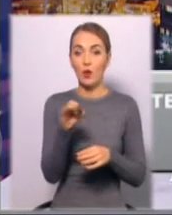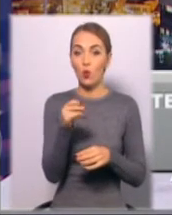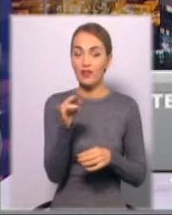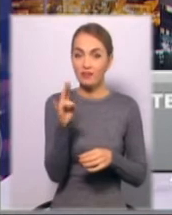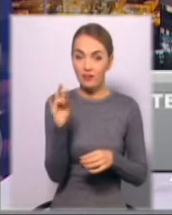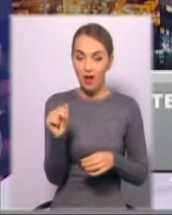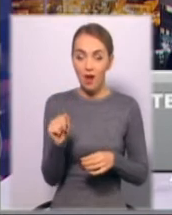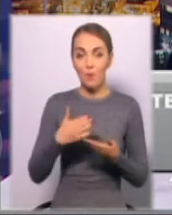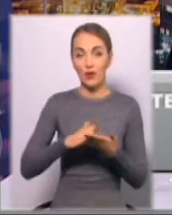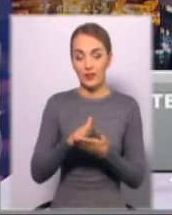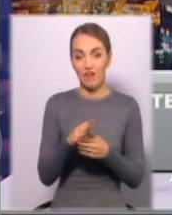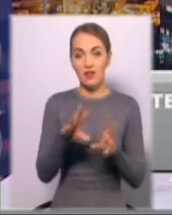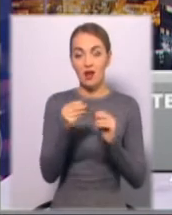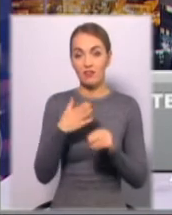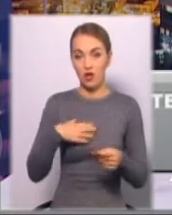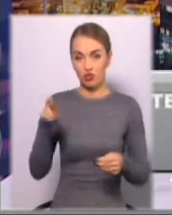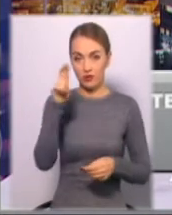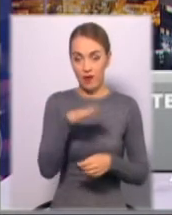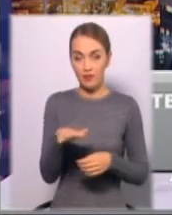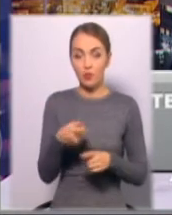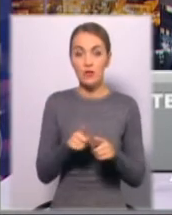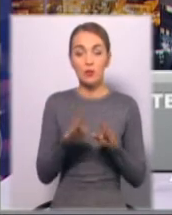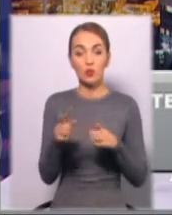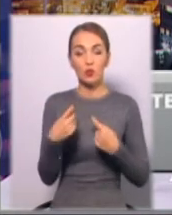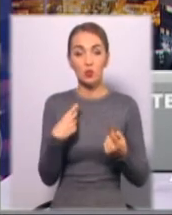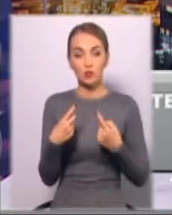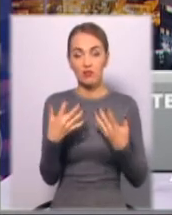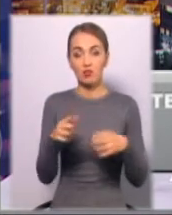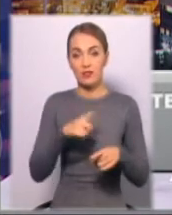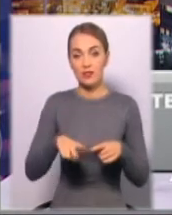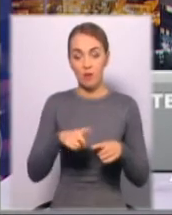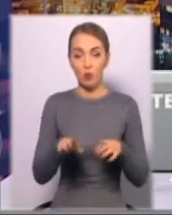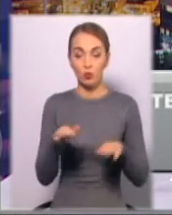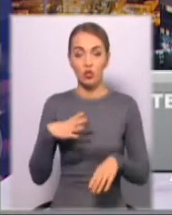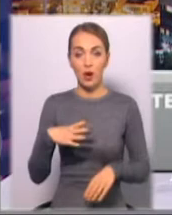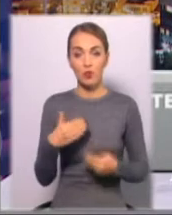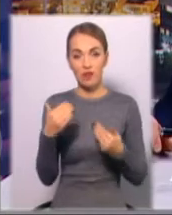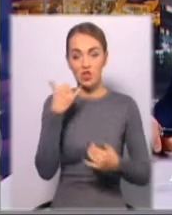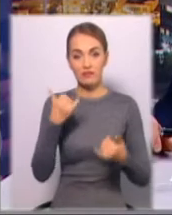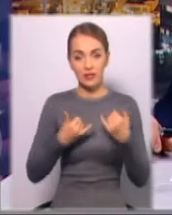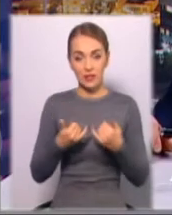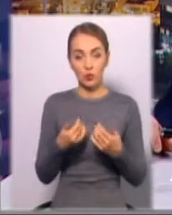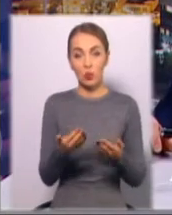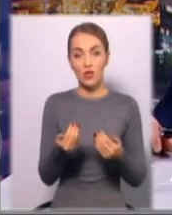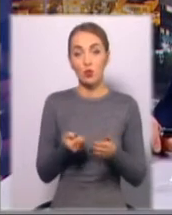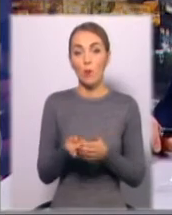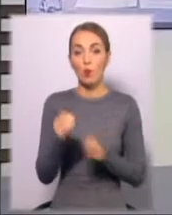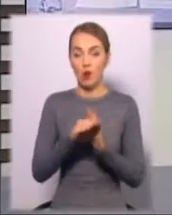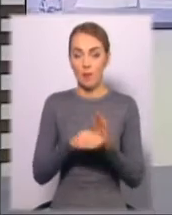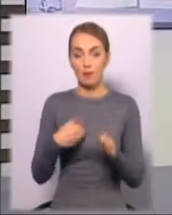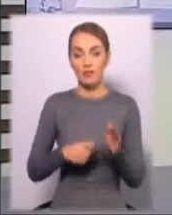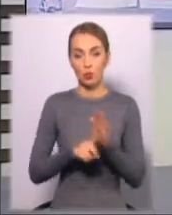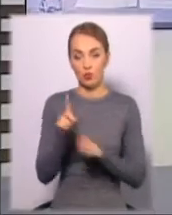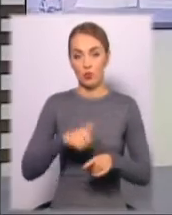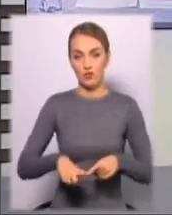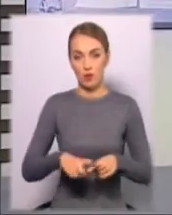дерегулятивна політика взагалі в нашій країні. Про це будемо дискутувати вже незабаром, тож чекаємо на ваші дзвінки, долучайтеся до програми, ми стартуємо